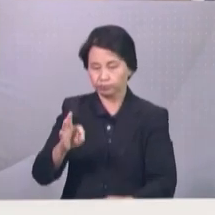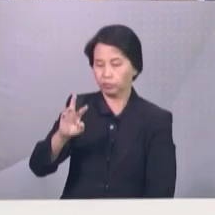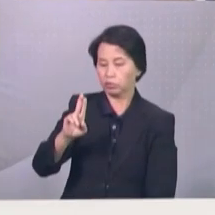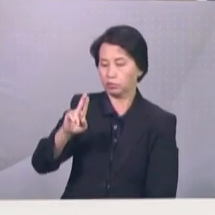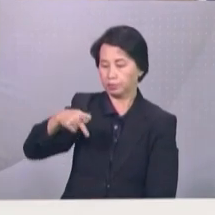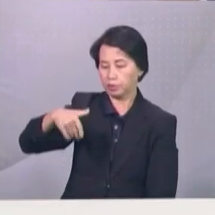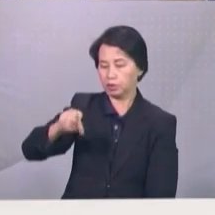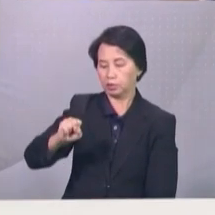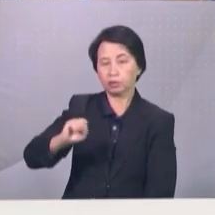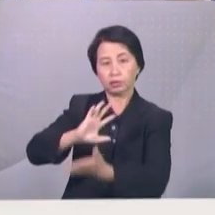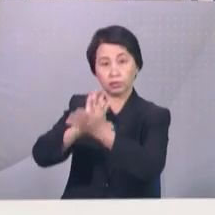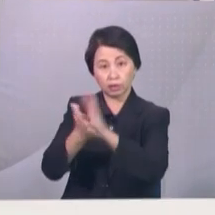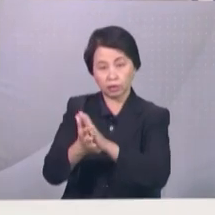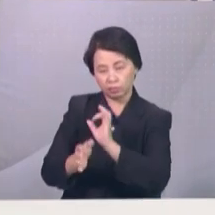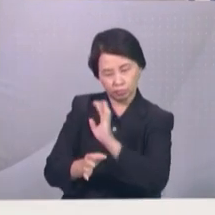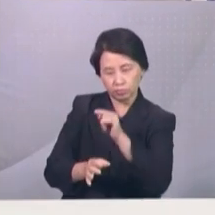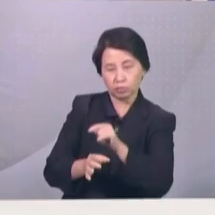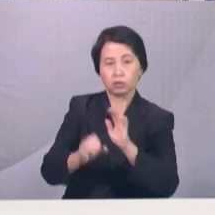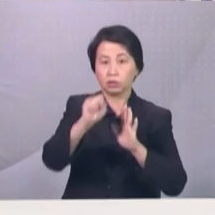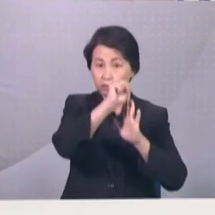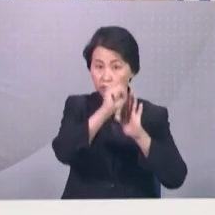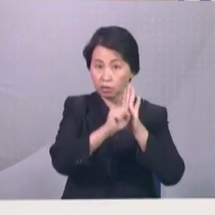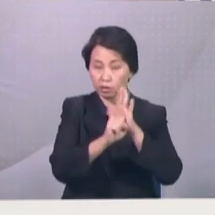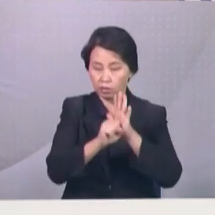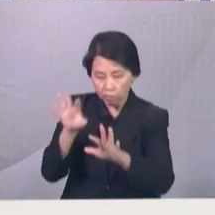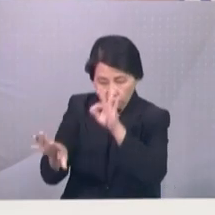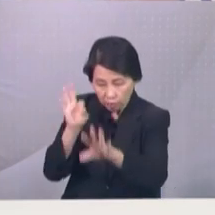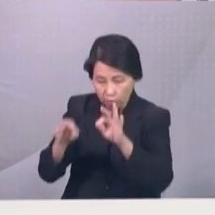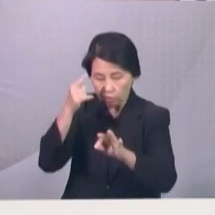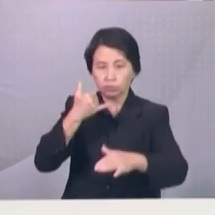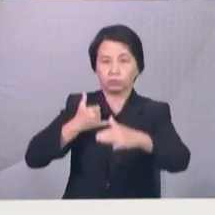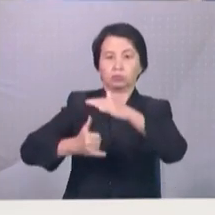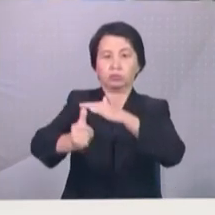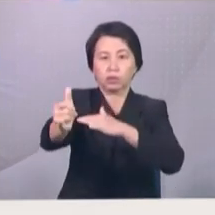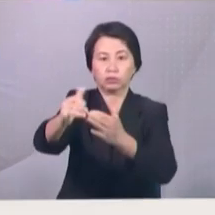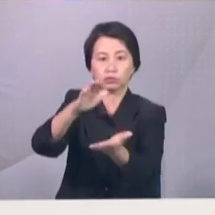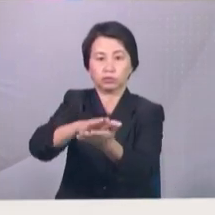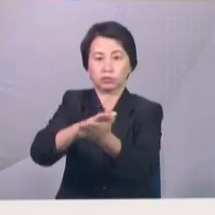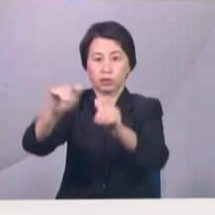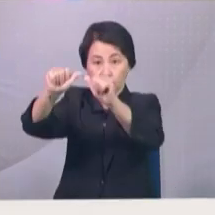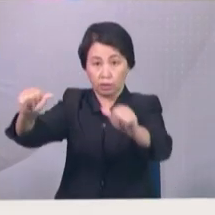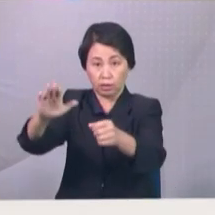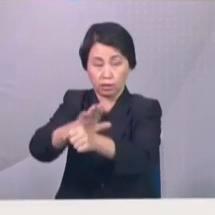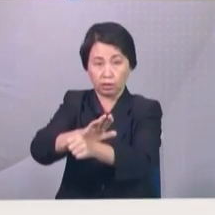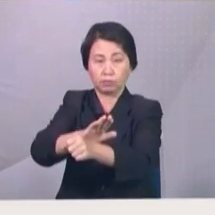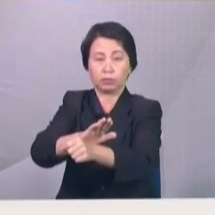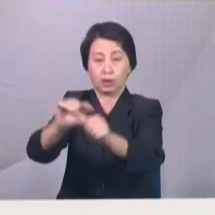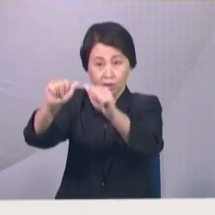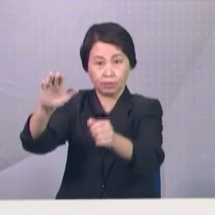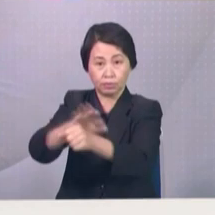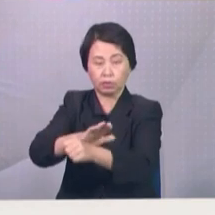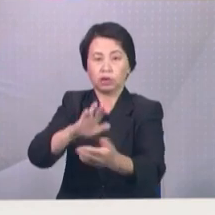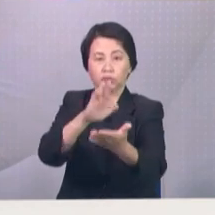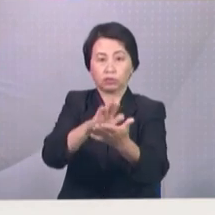UPSR dijadikan satu daripada kriteria pemilihan untuk kemasukan ke sekolah berasrama penuh SBP,